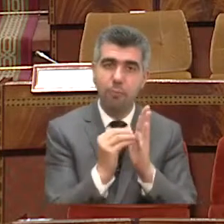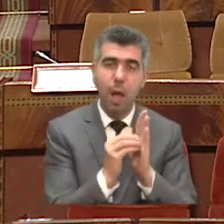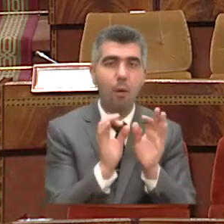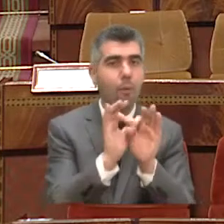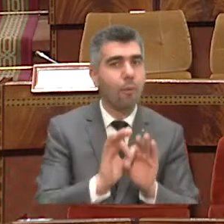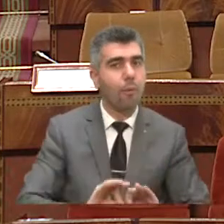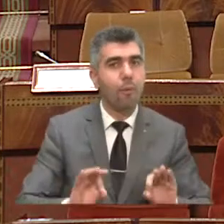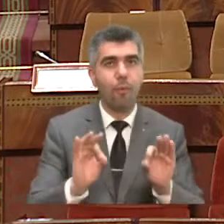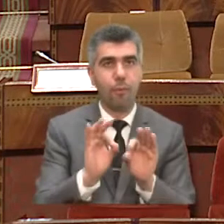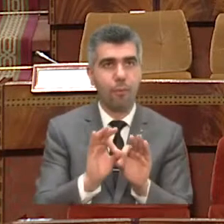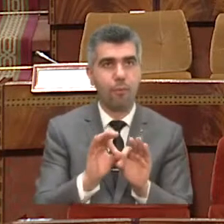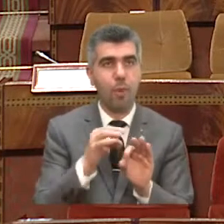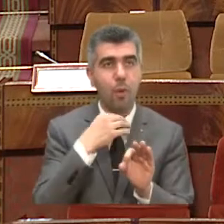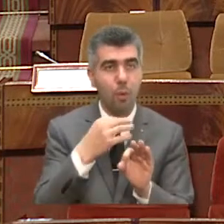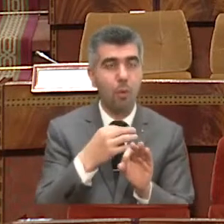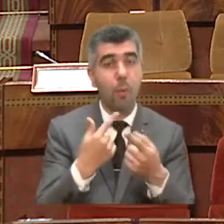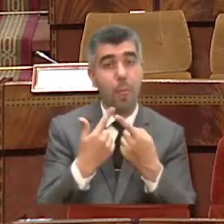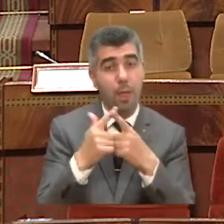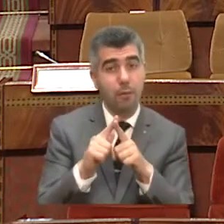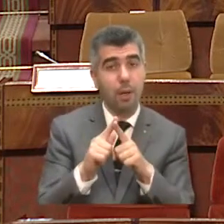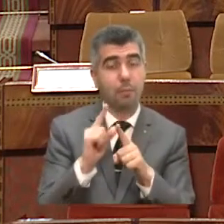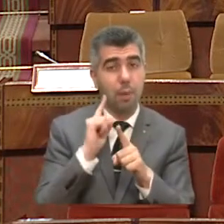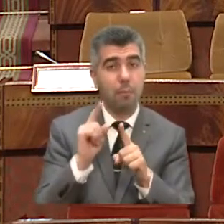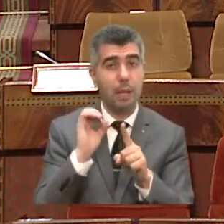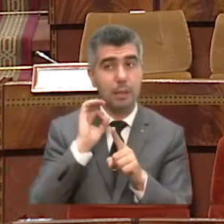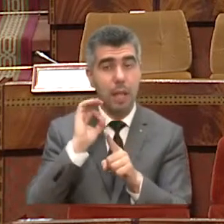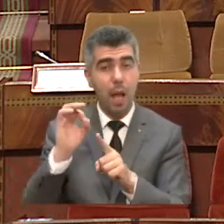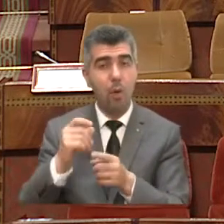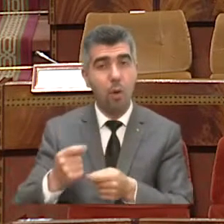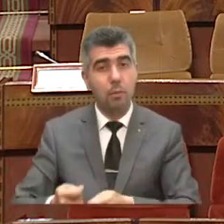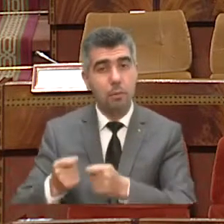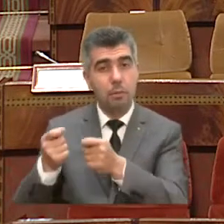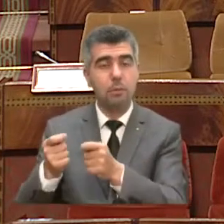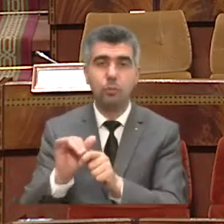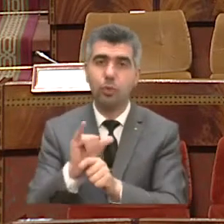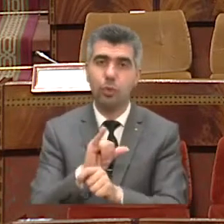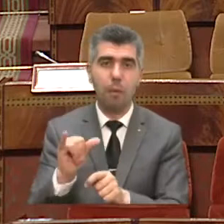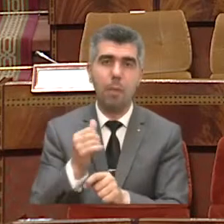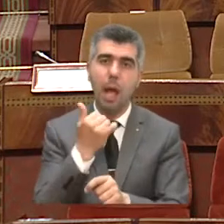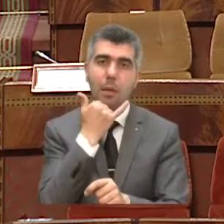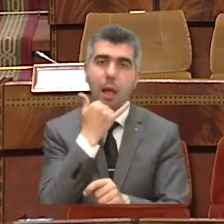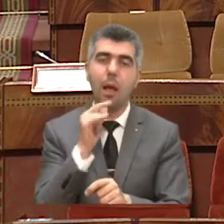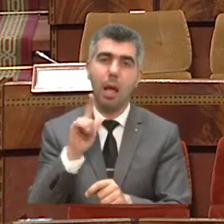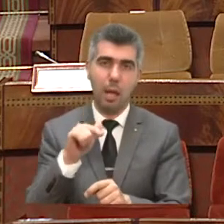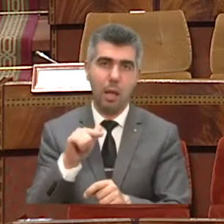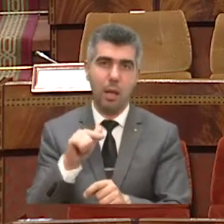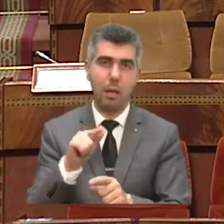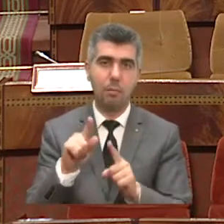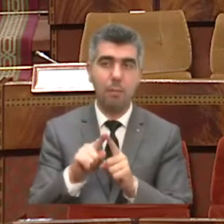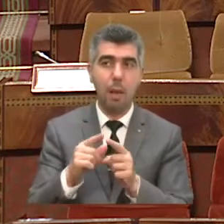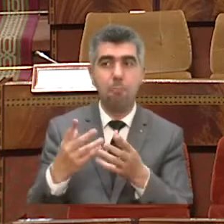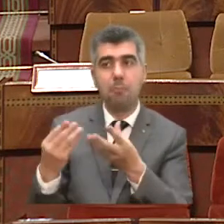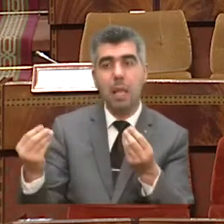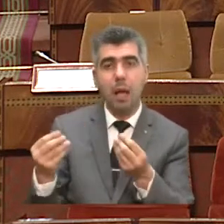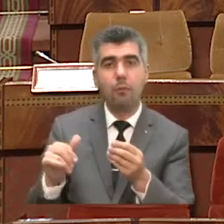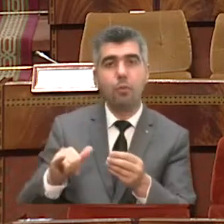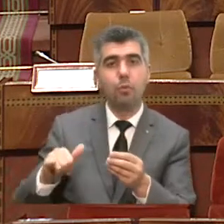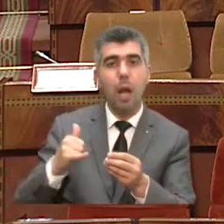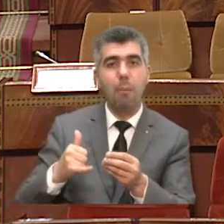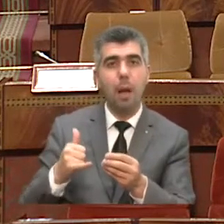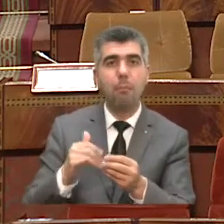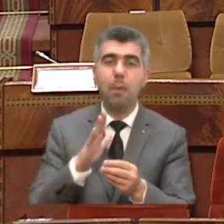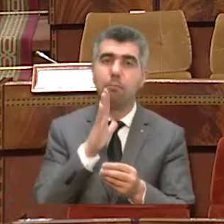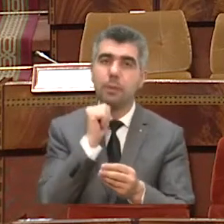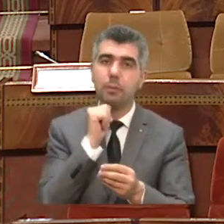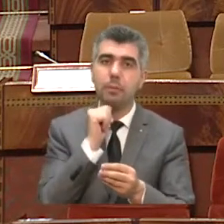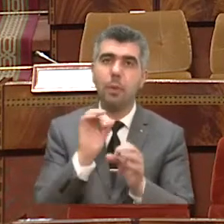كيتحدث عليها باش نفوتوا مرفق عمومي من جهات معينه. في اختلالات بشكل مباشر كنحرموا فئات كبيره جدا من الشباب المغربي